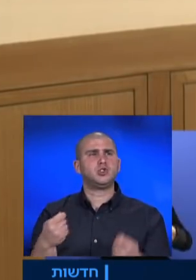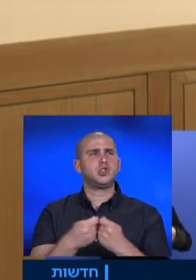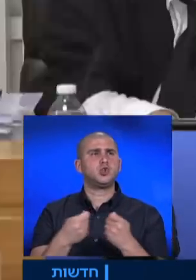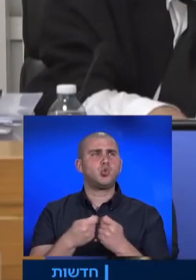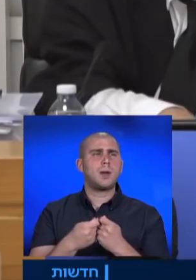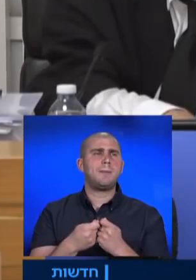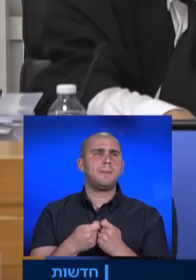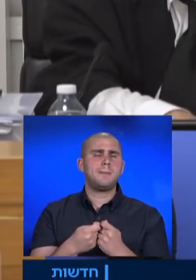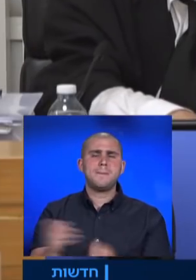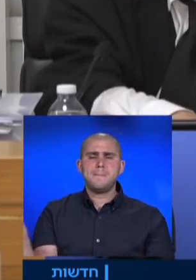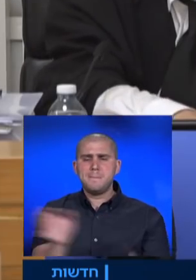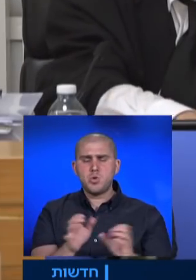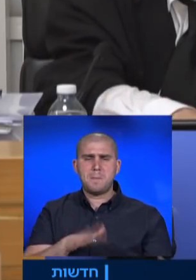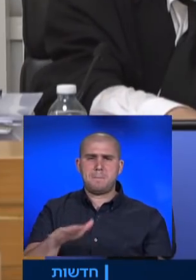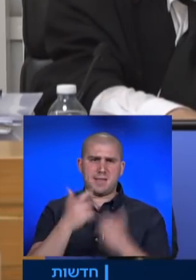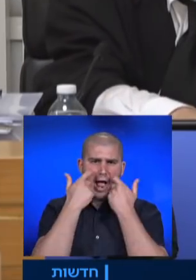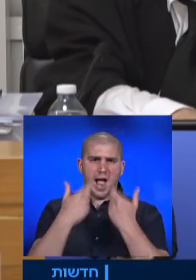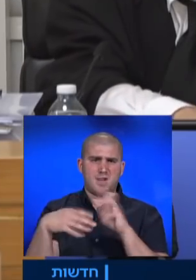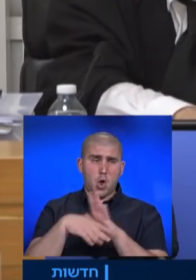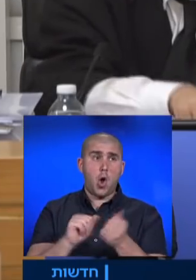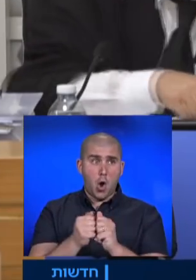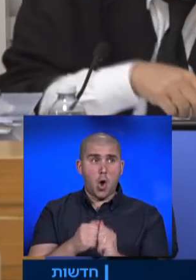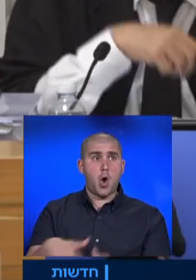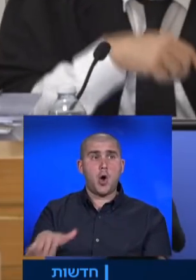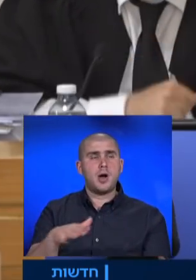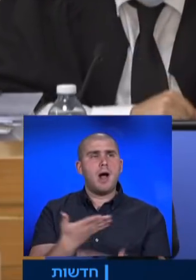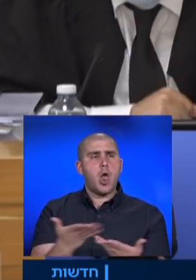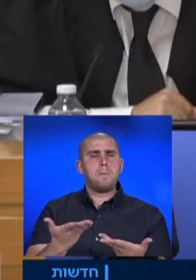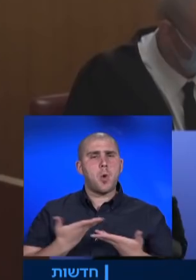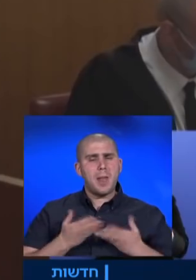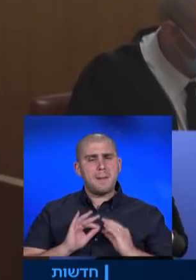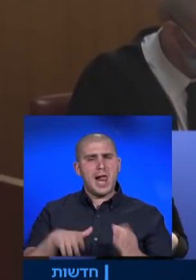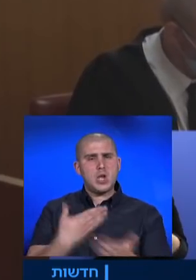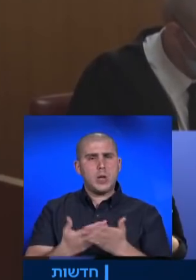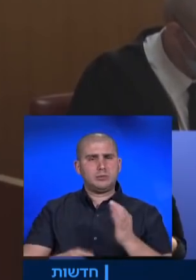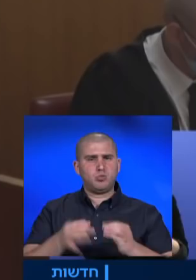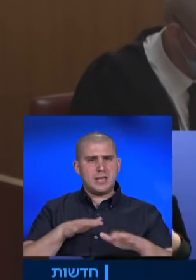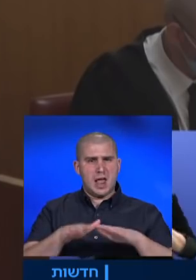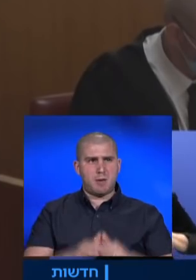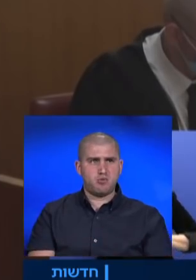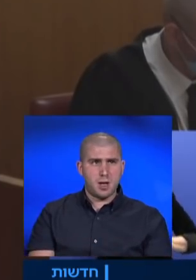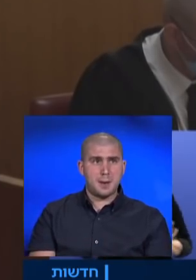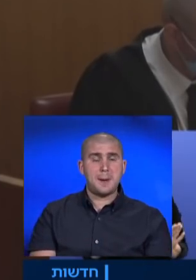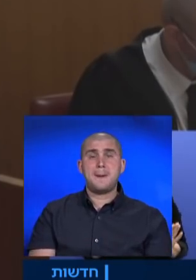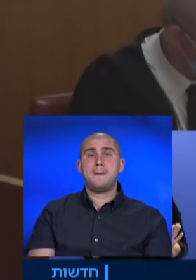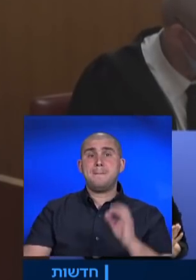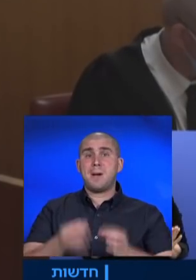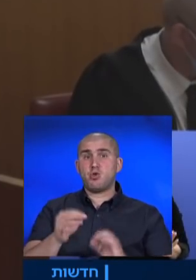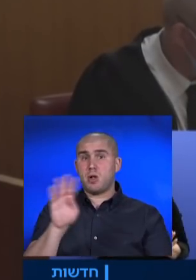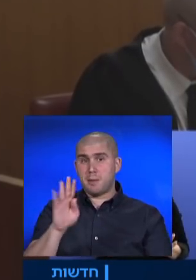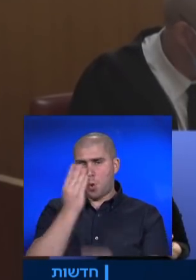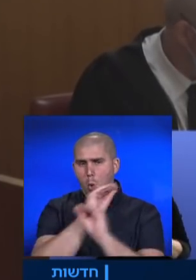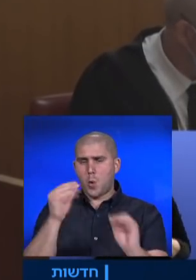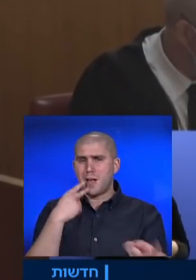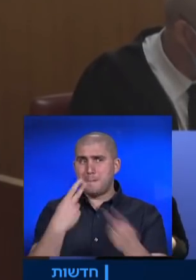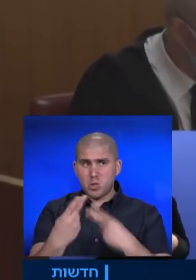למינויים במערכת אכיפת החוק או למערכת אכיפת חוק אינה מקובלת על היועץ המשפטי לממשלה. פרקליטו של נתניהו הודיע בתגובה